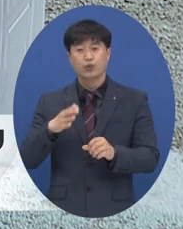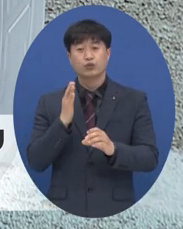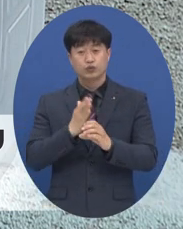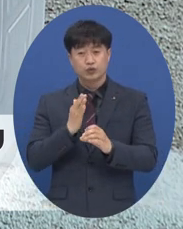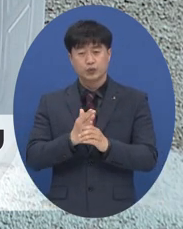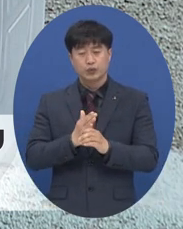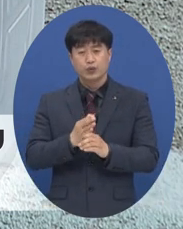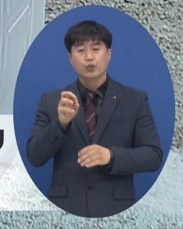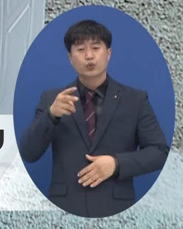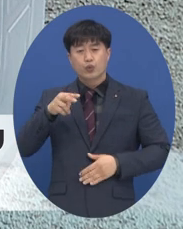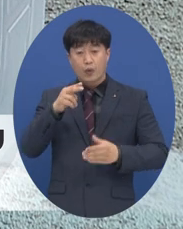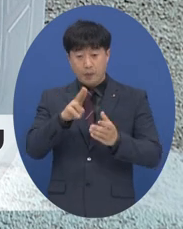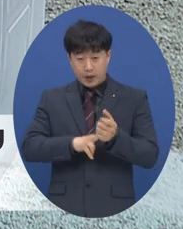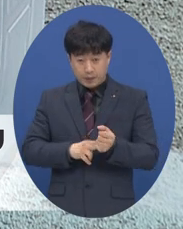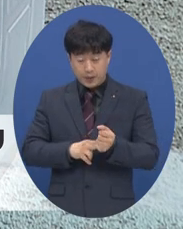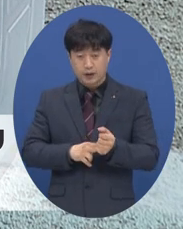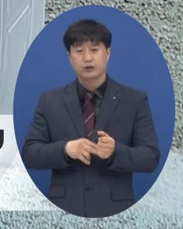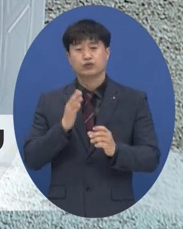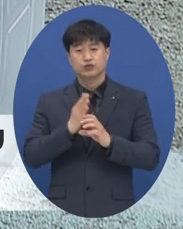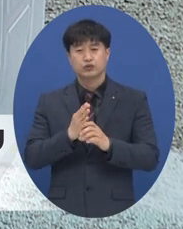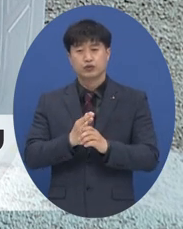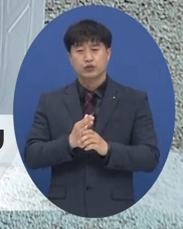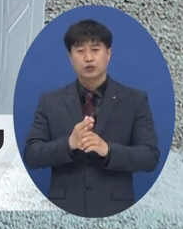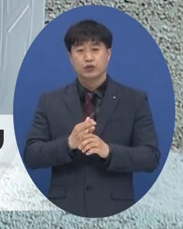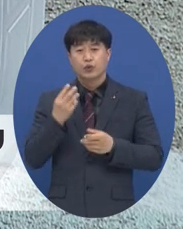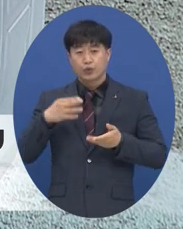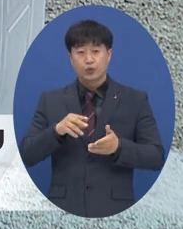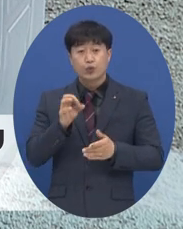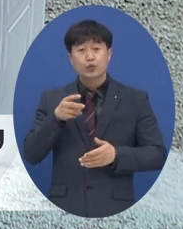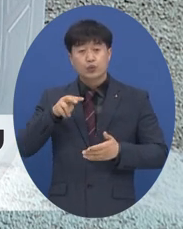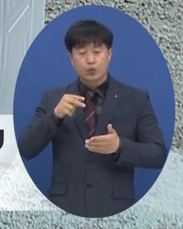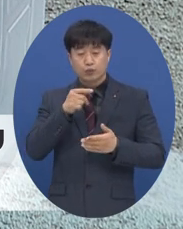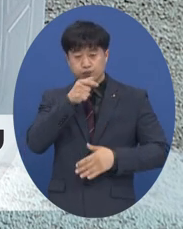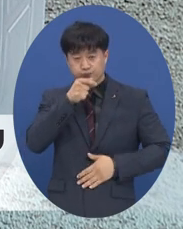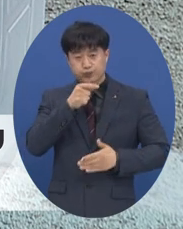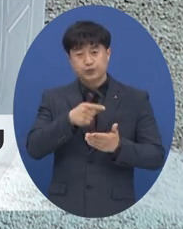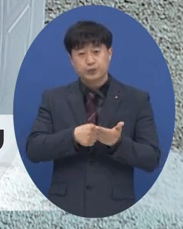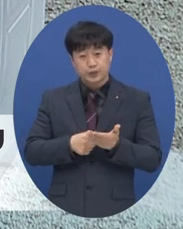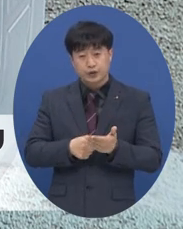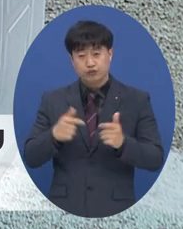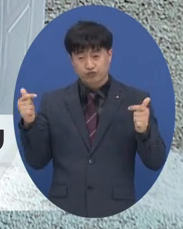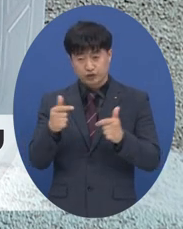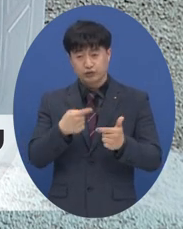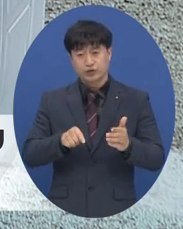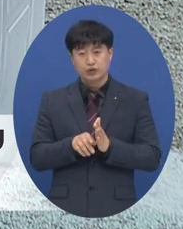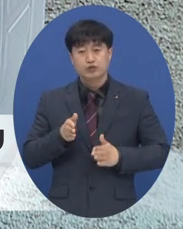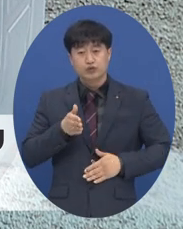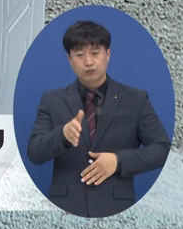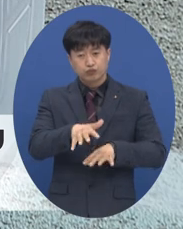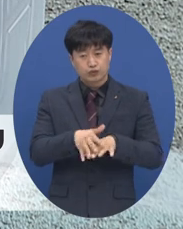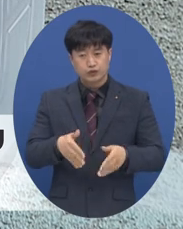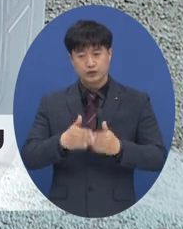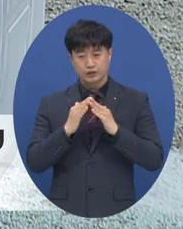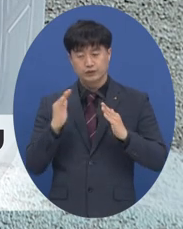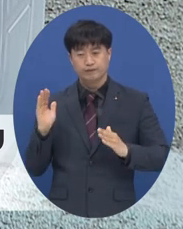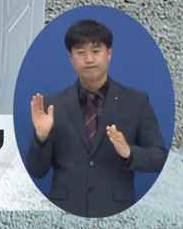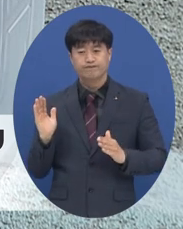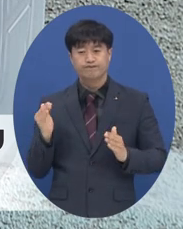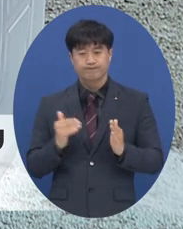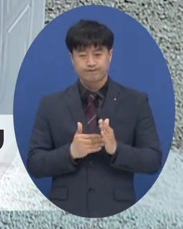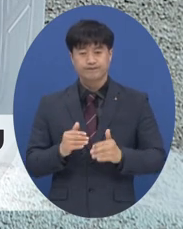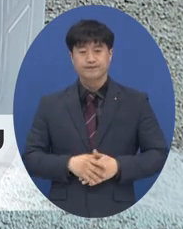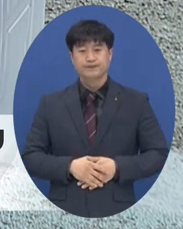판매가 이뤄지고 있는데요. 경기도는 요소수 피해를 최소화하기 위해 전담 조직을 가동했습니다. 최창순 기자가